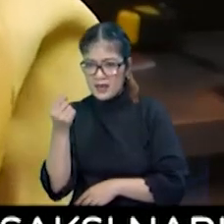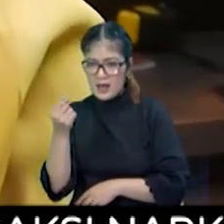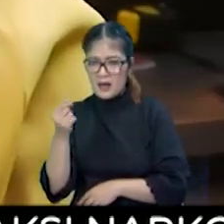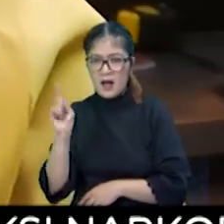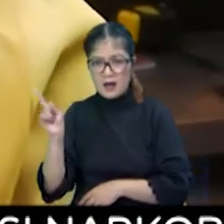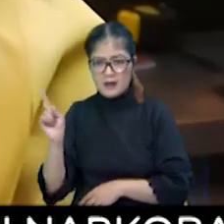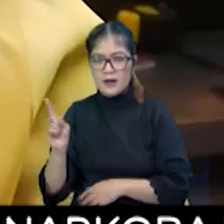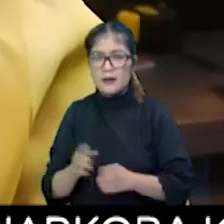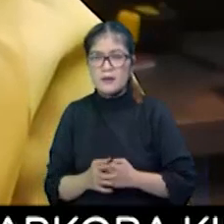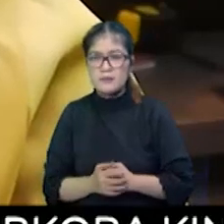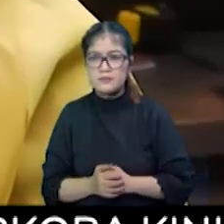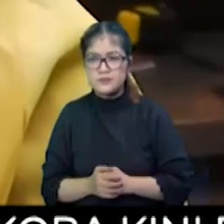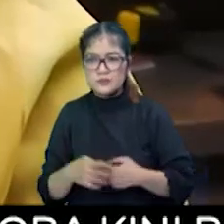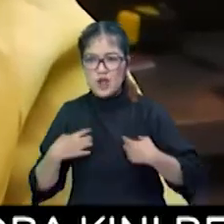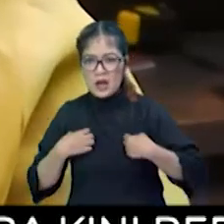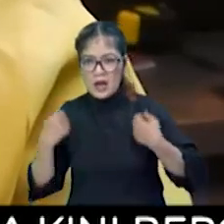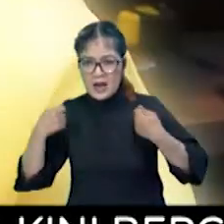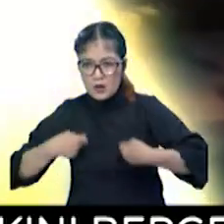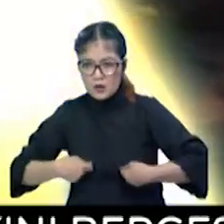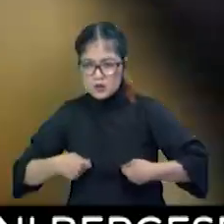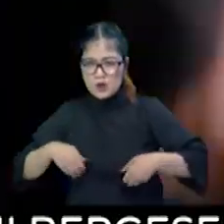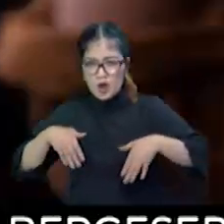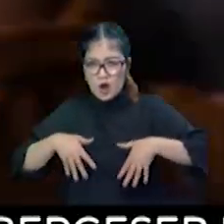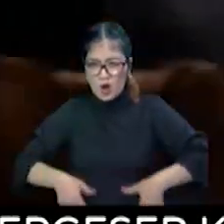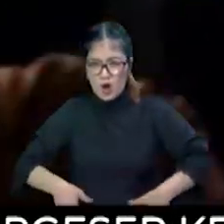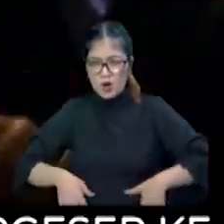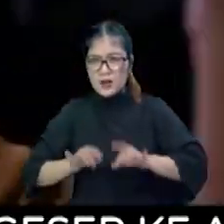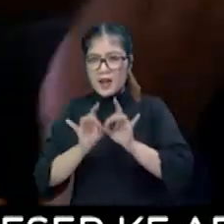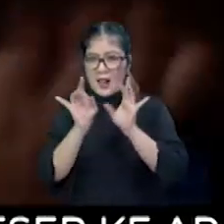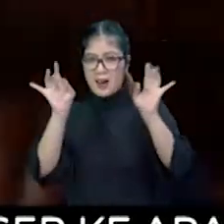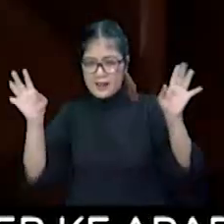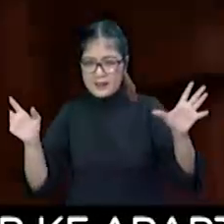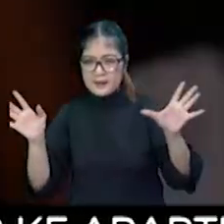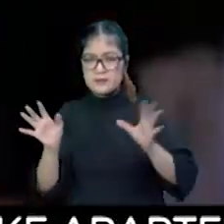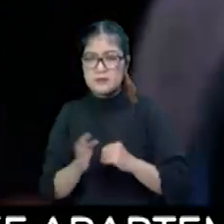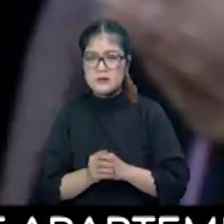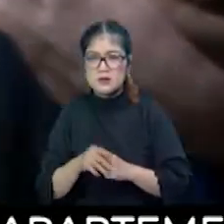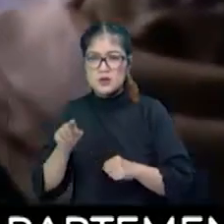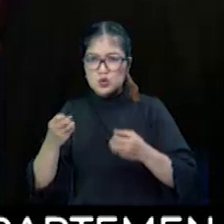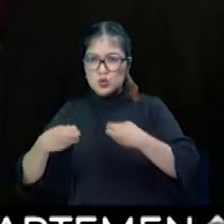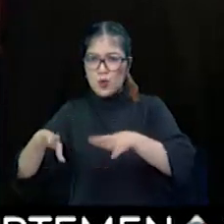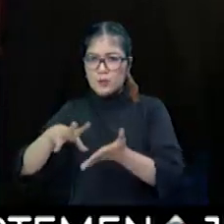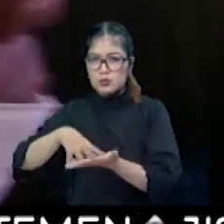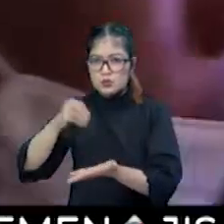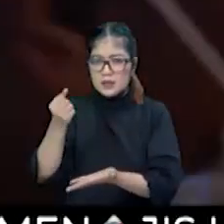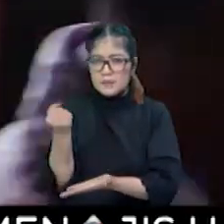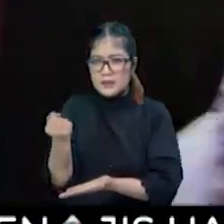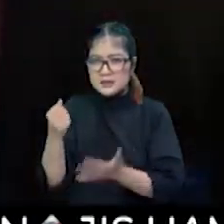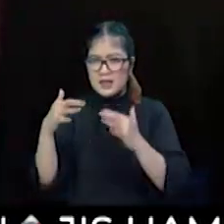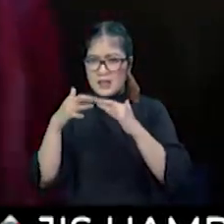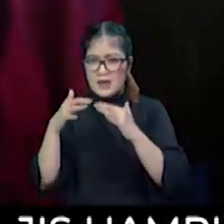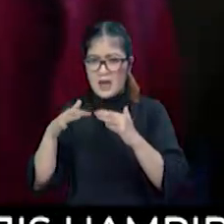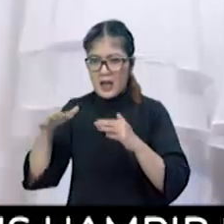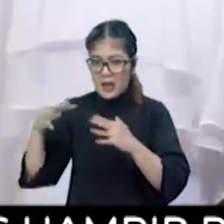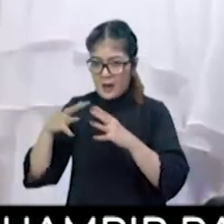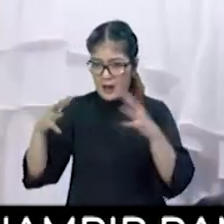ada rok adat unik ada mood gamis karena pedagang di pusat grosir terbesar di Asia Tenggara ini menawarkan